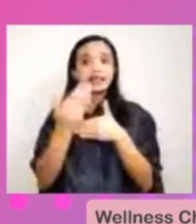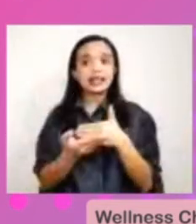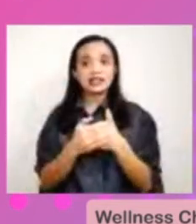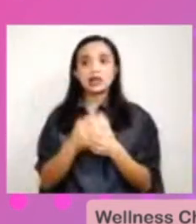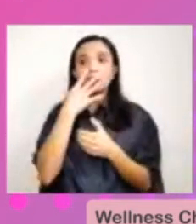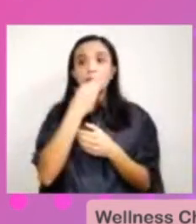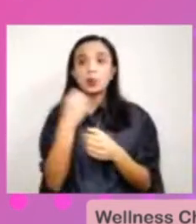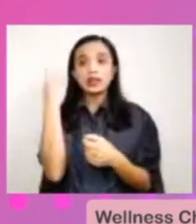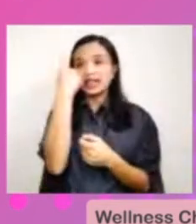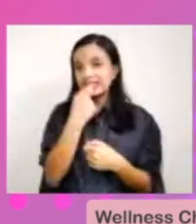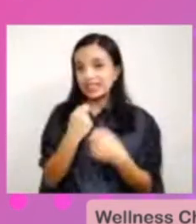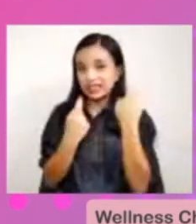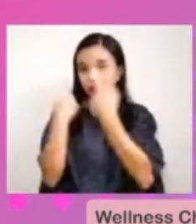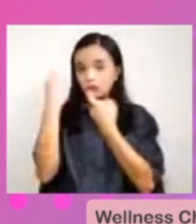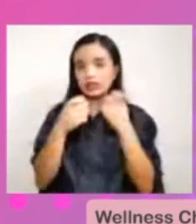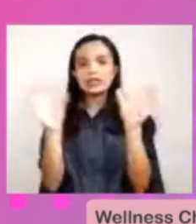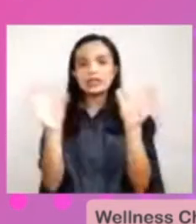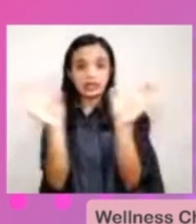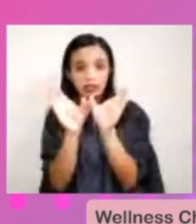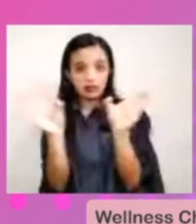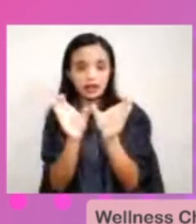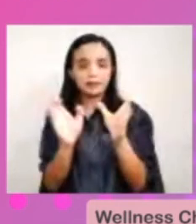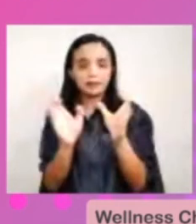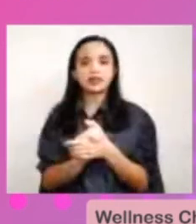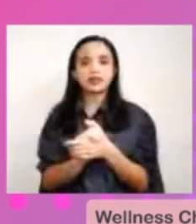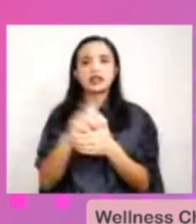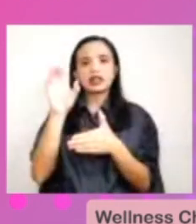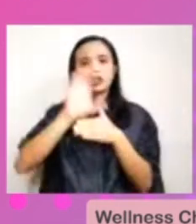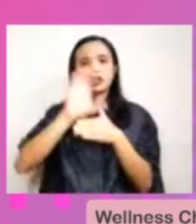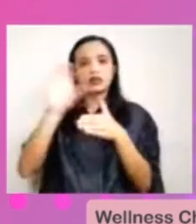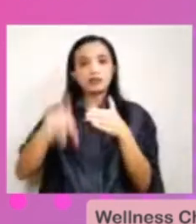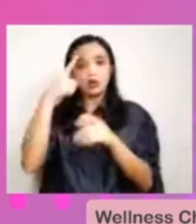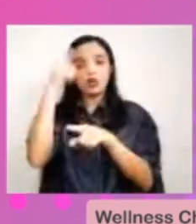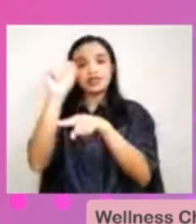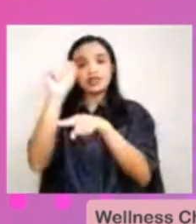po namin ito. Thank you po sa mga nagpadala sa amin